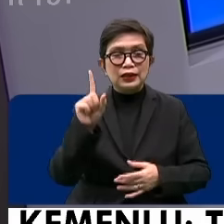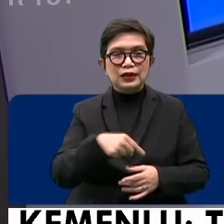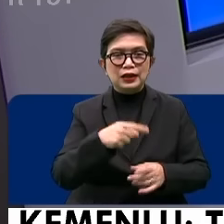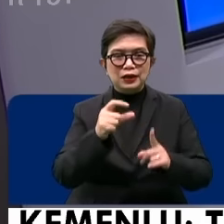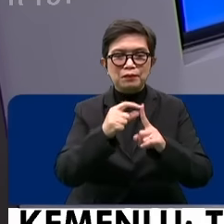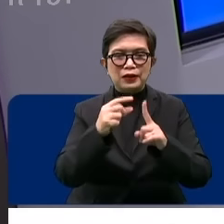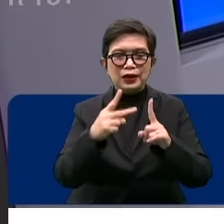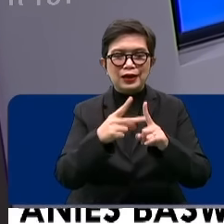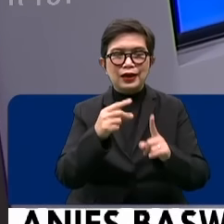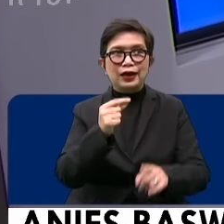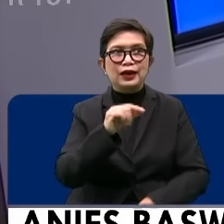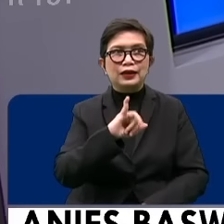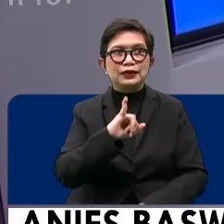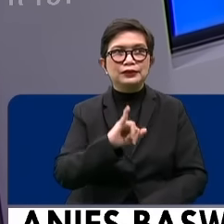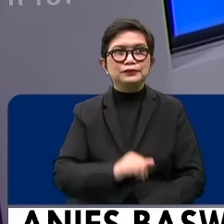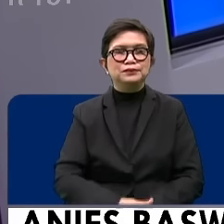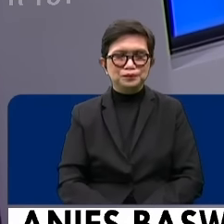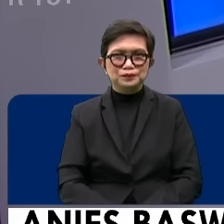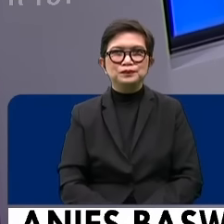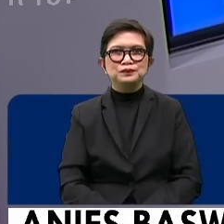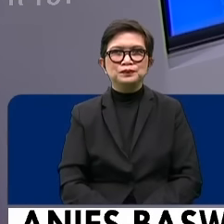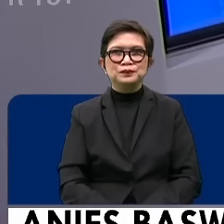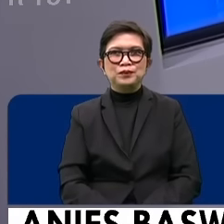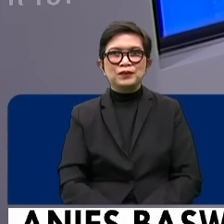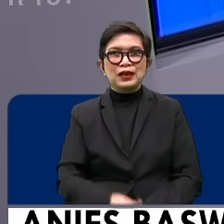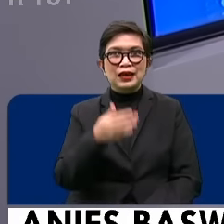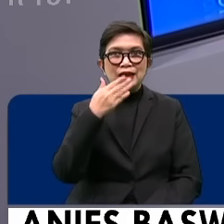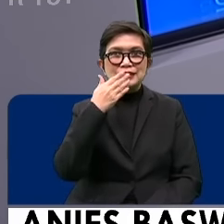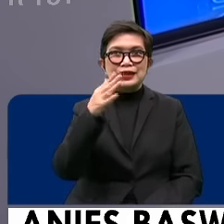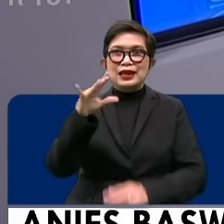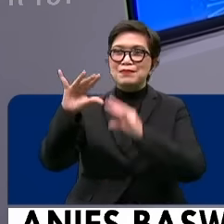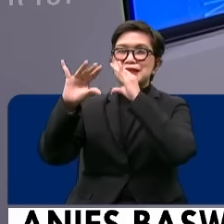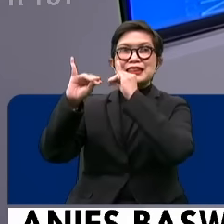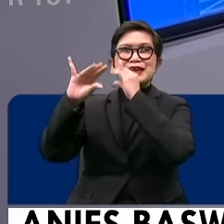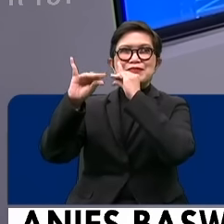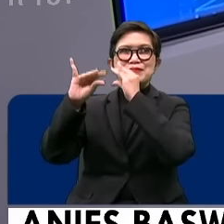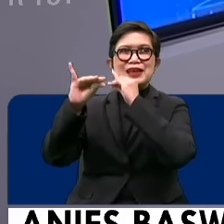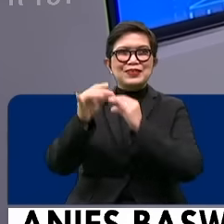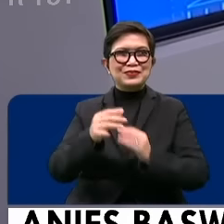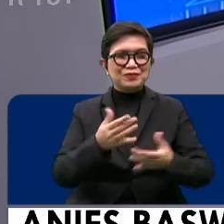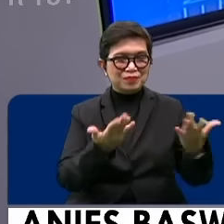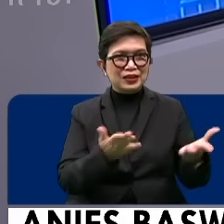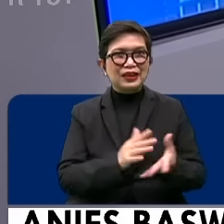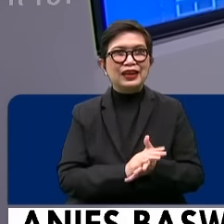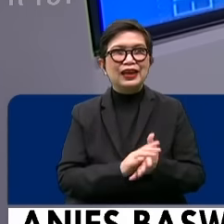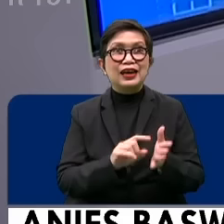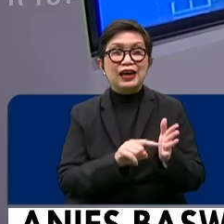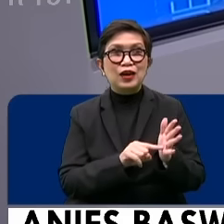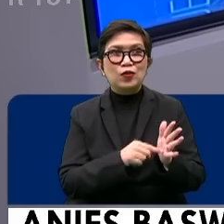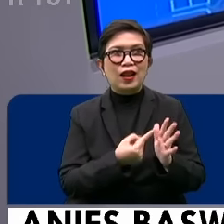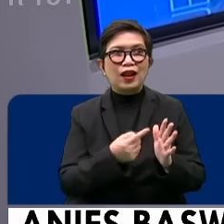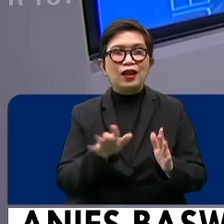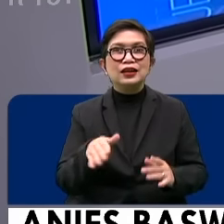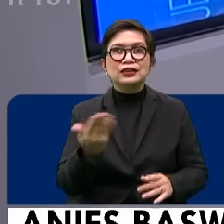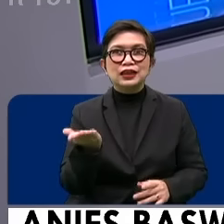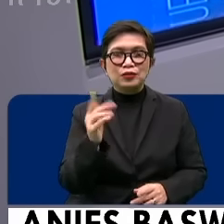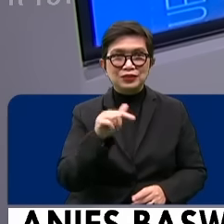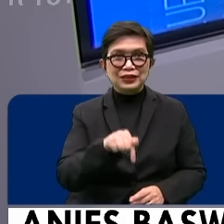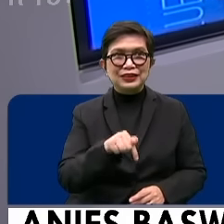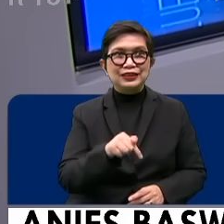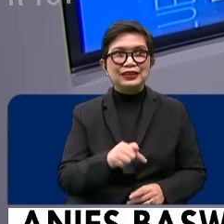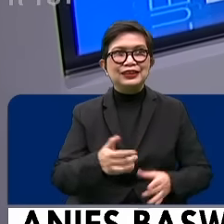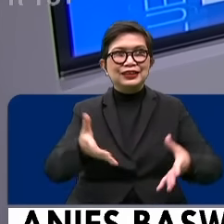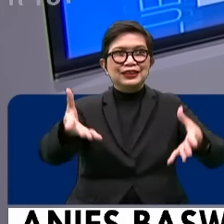Selamat pagi, Pak Leonard. Ya, selamat tahun baru, Pak. Dan di awal tahun ini kelihatannya dapat